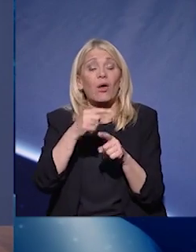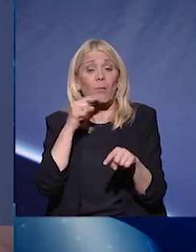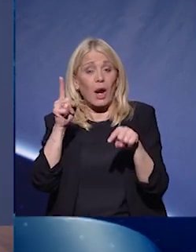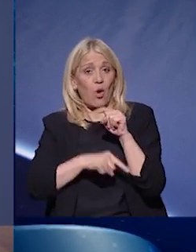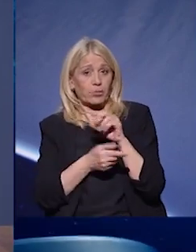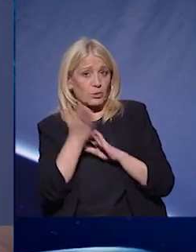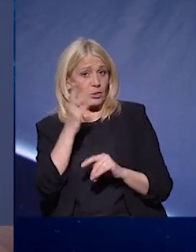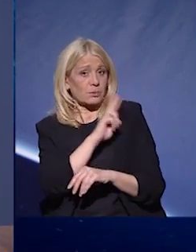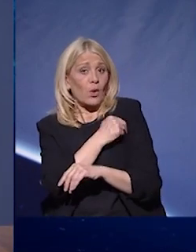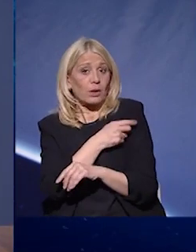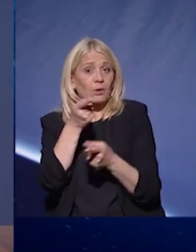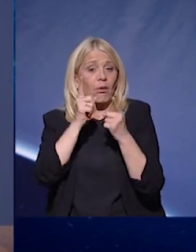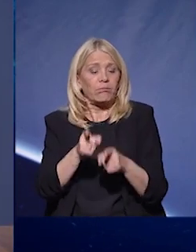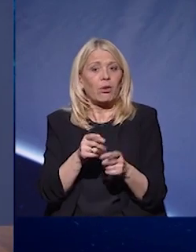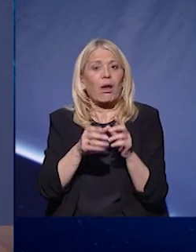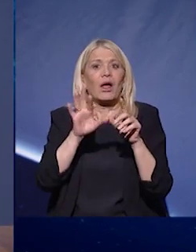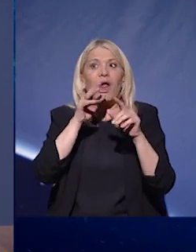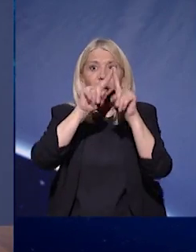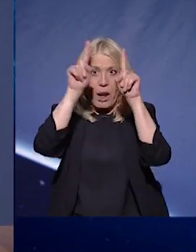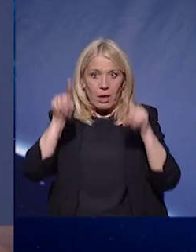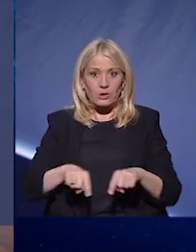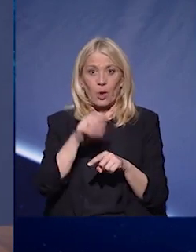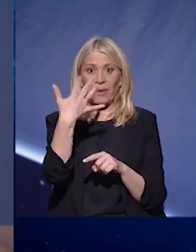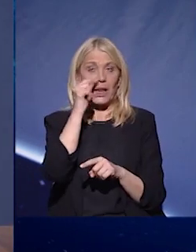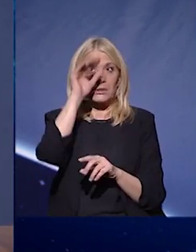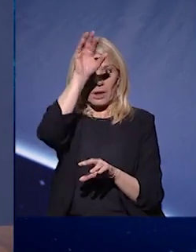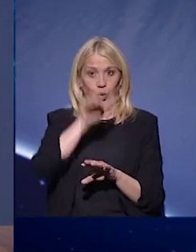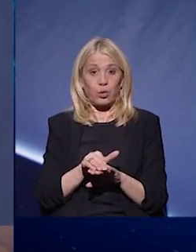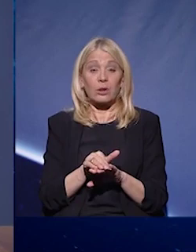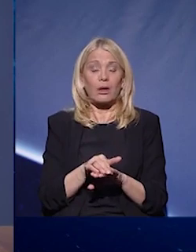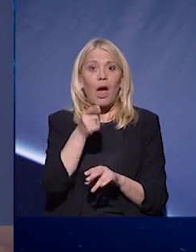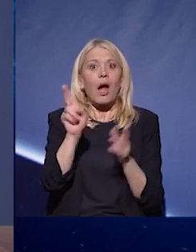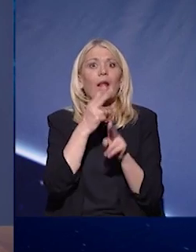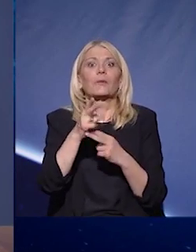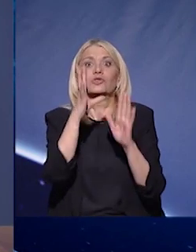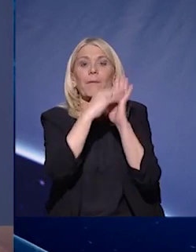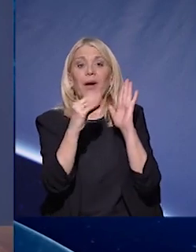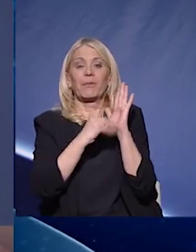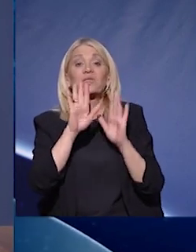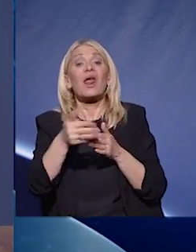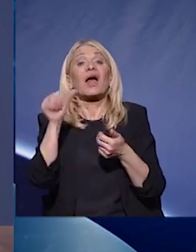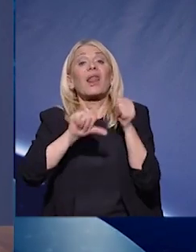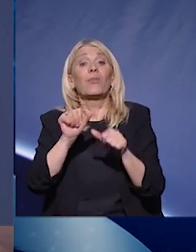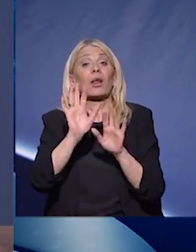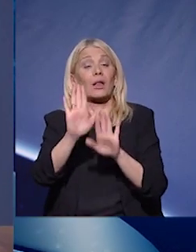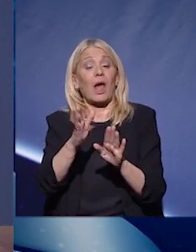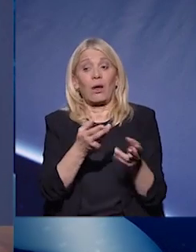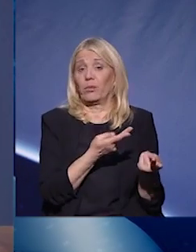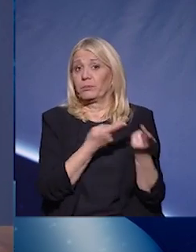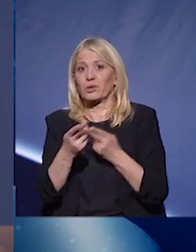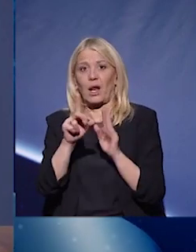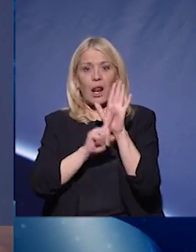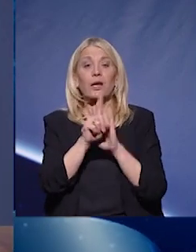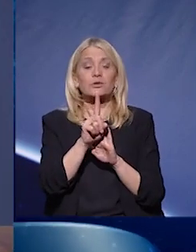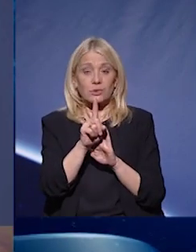otpustu, jer onda on mora da izda čitavu listu od 50 ljudi. A ne može da prepisuje jer je laboratorija ta koja izdaje